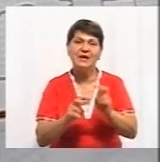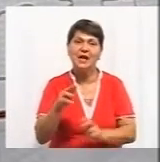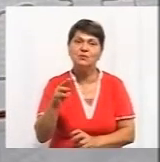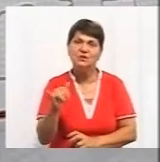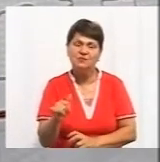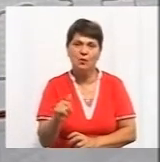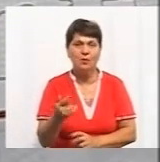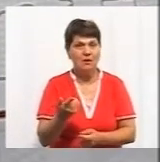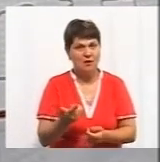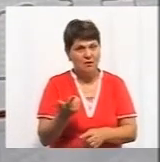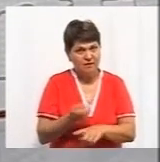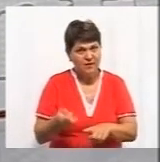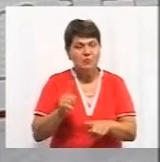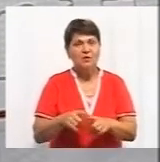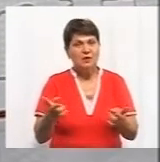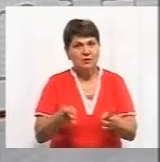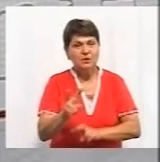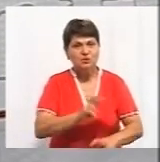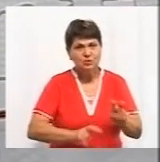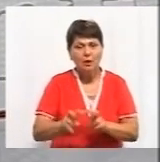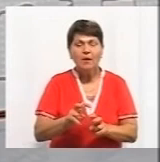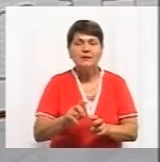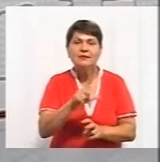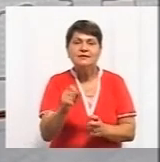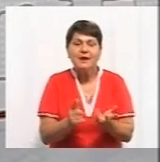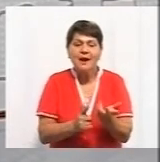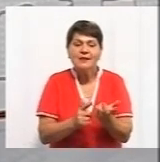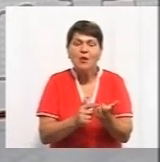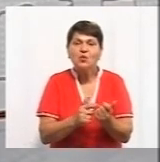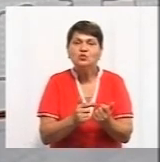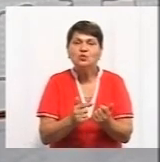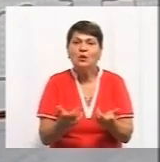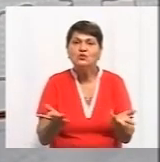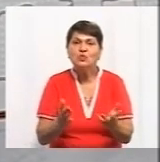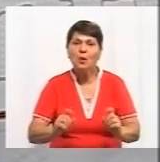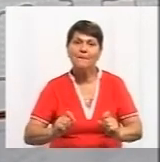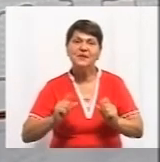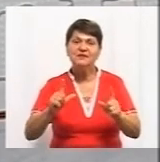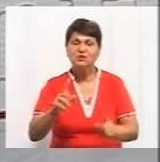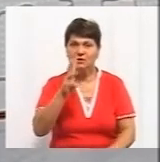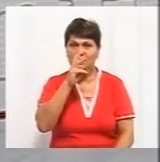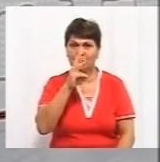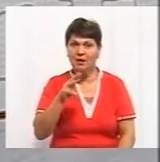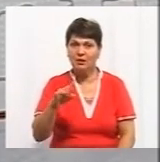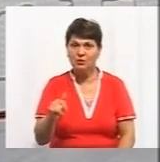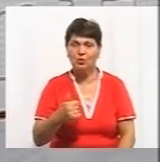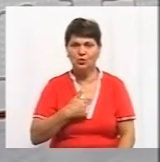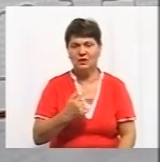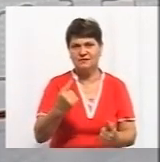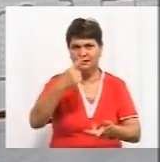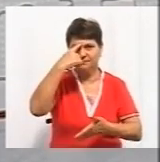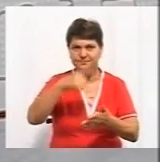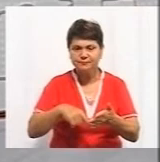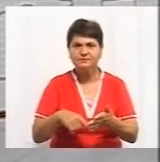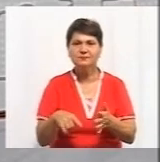відповідно, треба сьогодні шукати шляхи, за рахунок чого підвищити, будемо говорити, заробітну плату. У нас велика надія на електронний